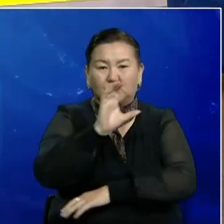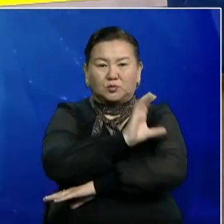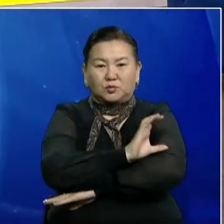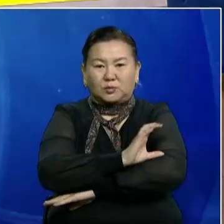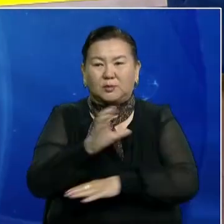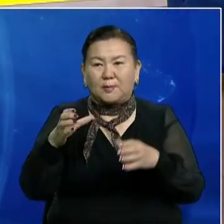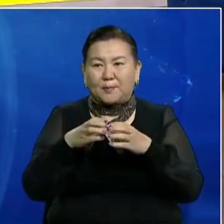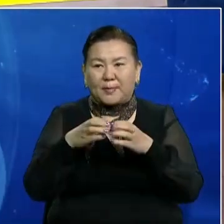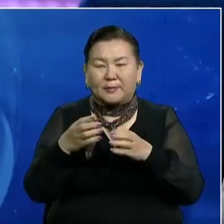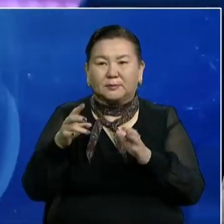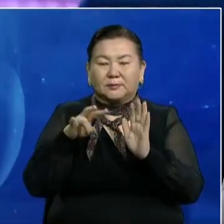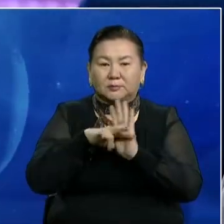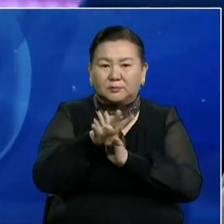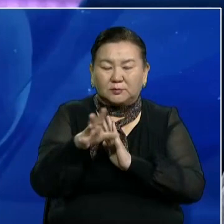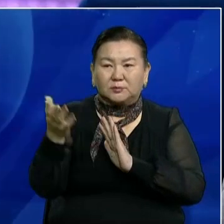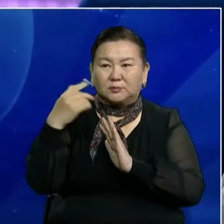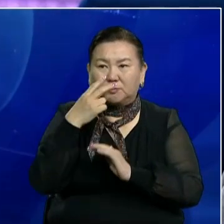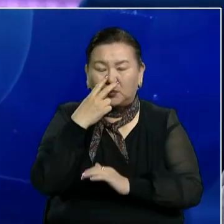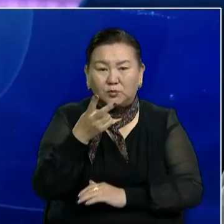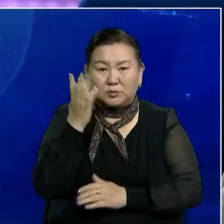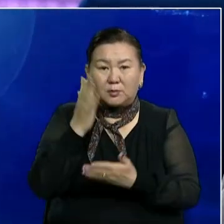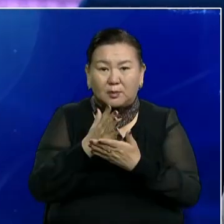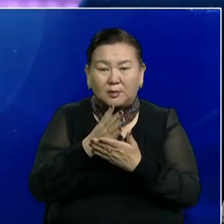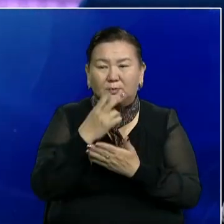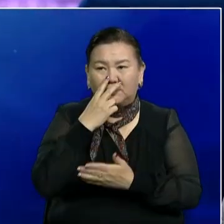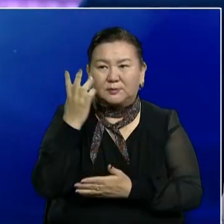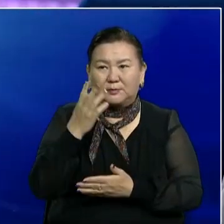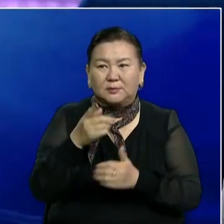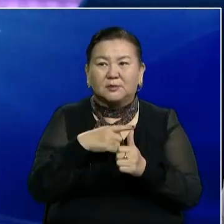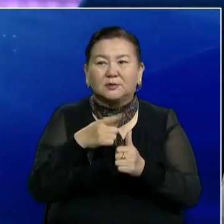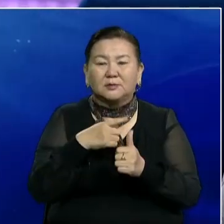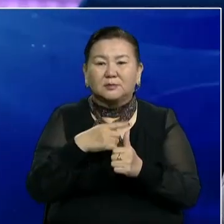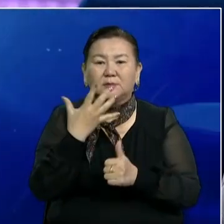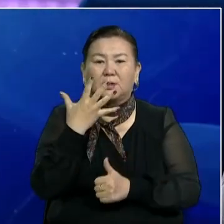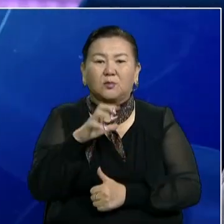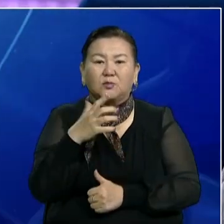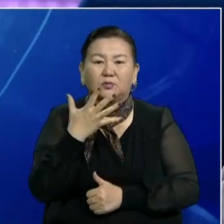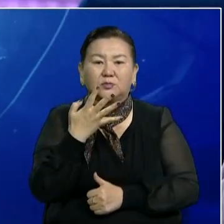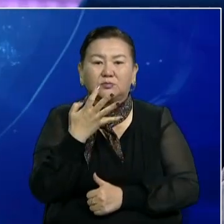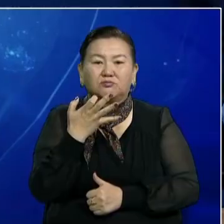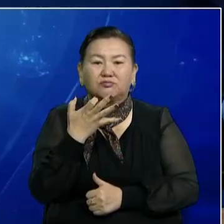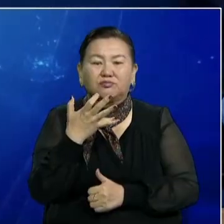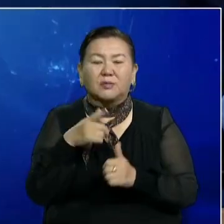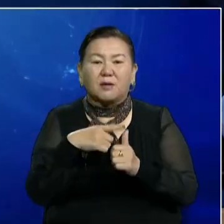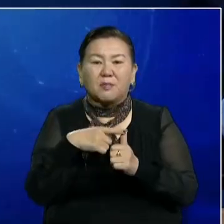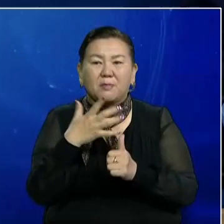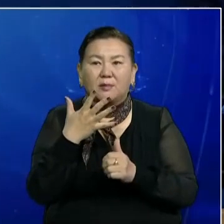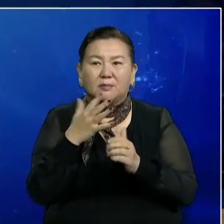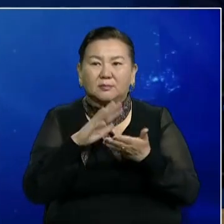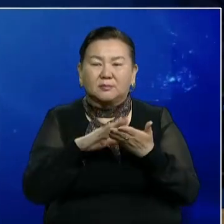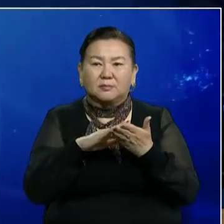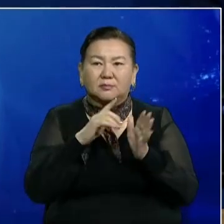одоо шууд нэвтрүүлэг ер нь орно гэдгийг хэлсэн баг тий. Одоо үзэж байгаа юу? Үзэж байгаа. Хин юм байд юм бэ энэ 5 үн дотор? Нэрийг бас танилцуулъя